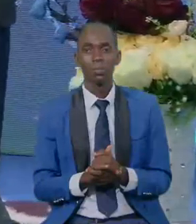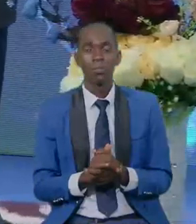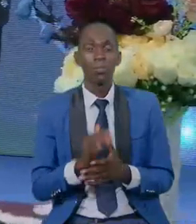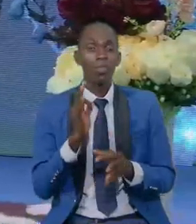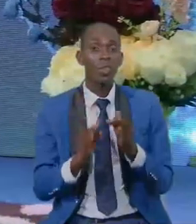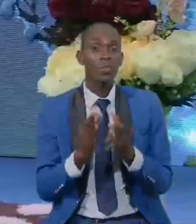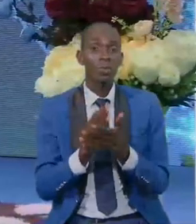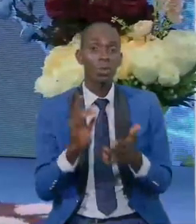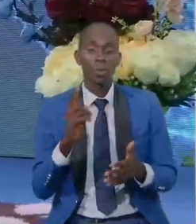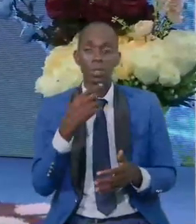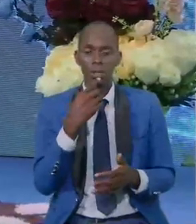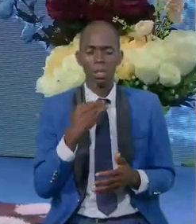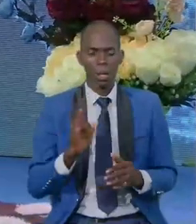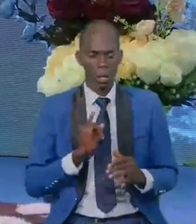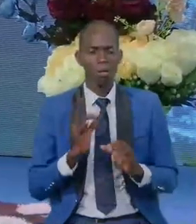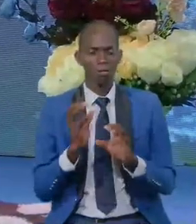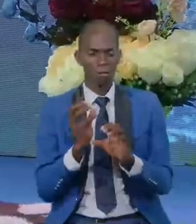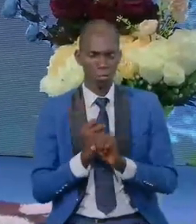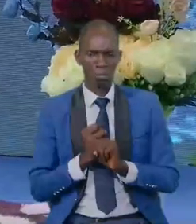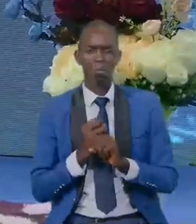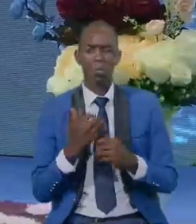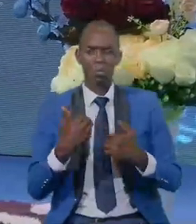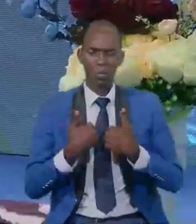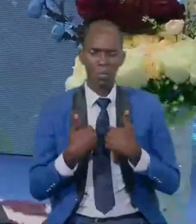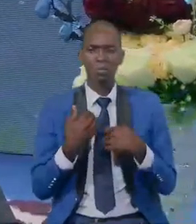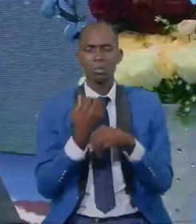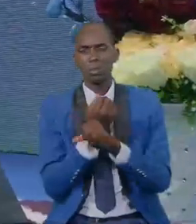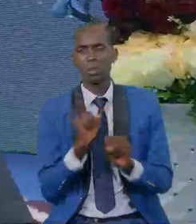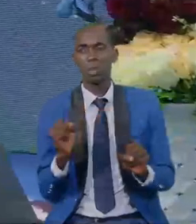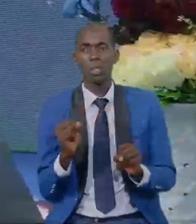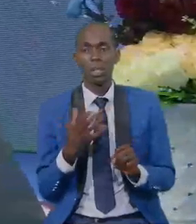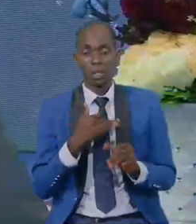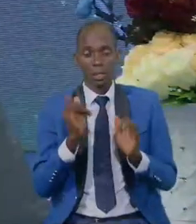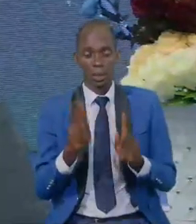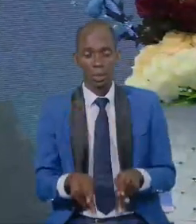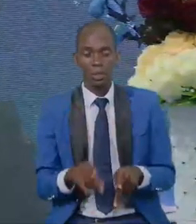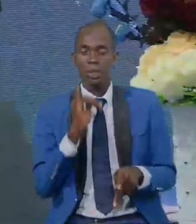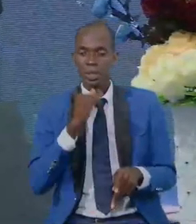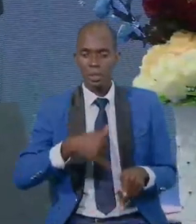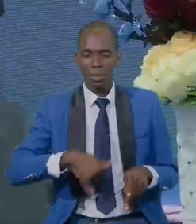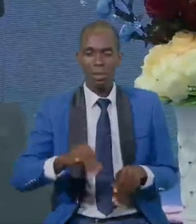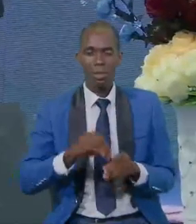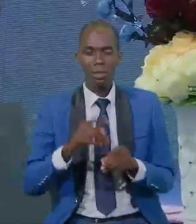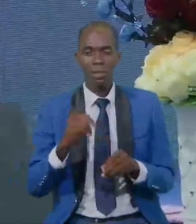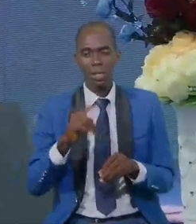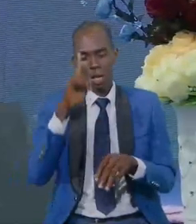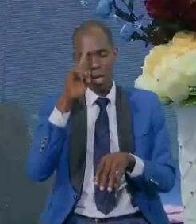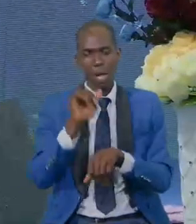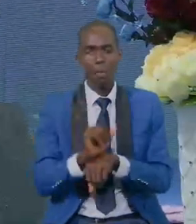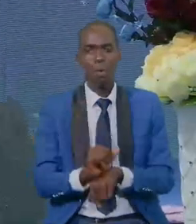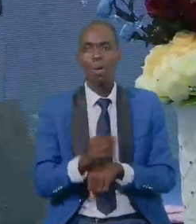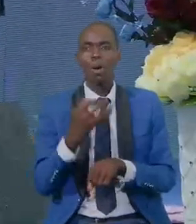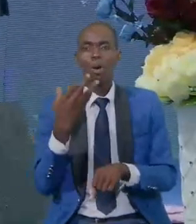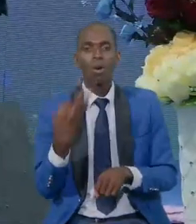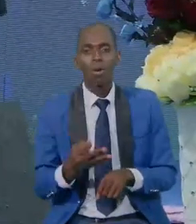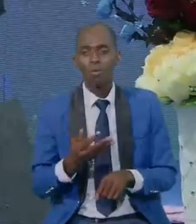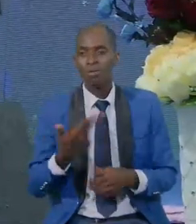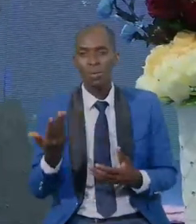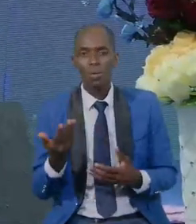commence à faire des choses, ce n'est pas le salut. Quelqu'un dit que je suis sauvé. And he's still in the habit of being pugnacious,